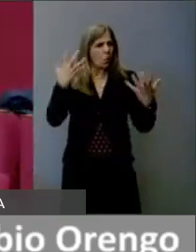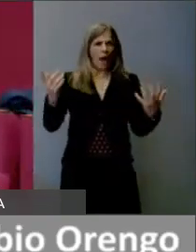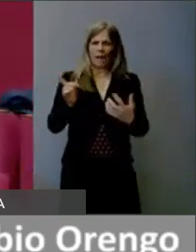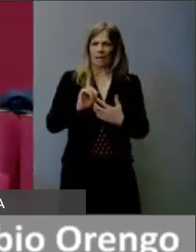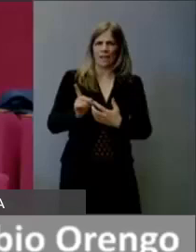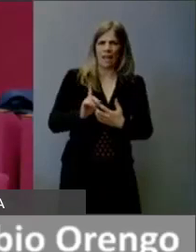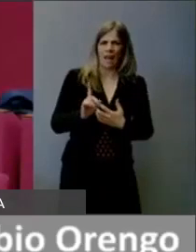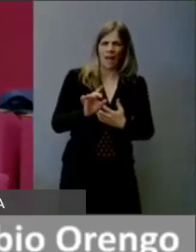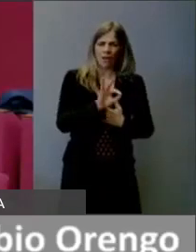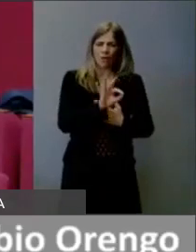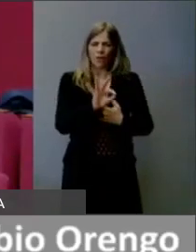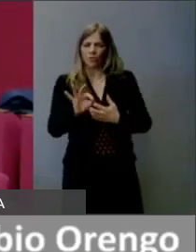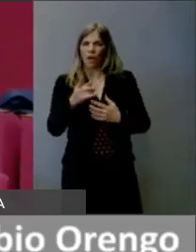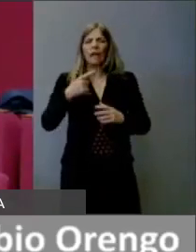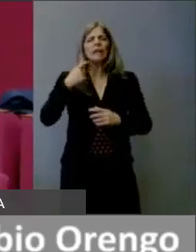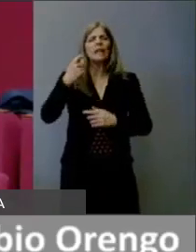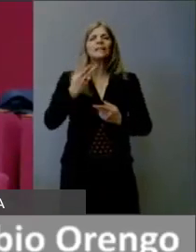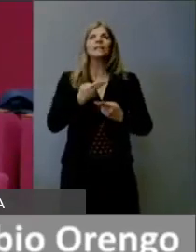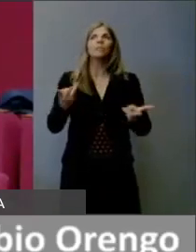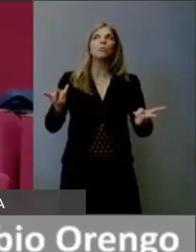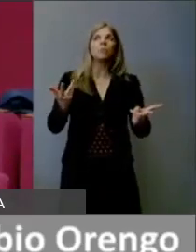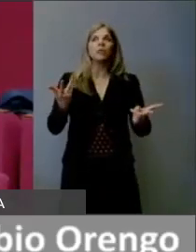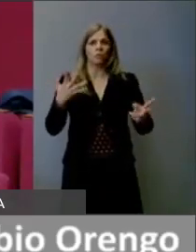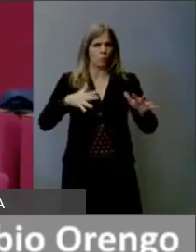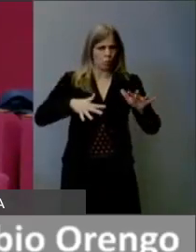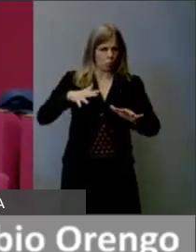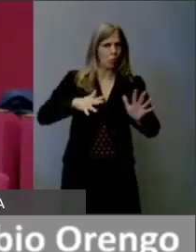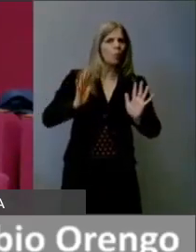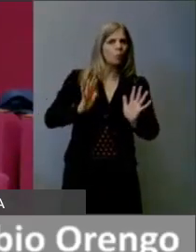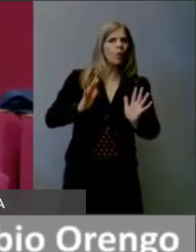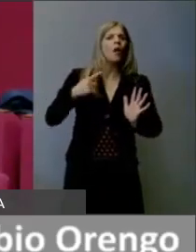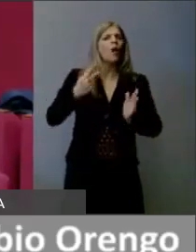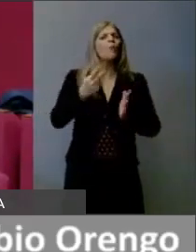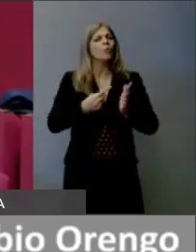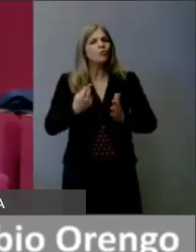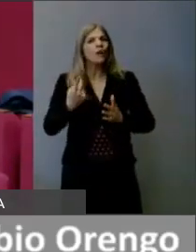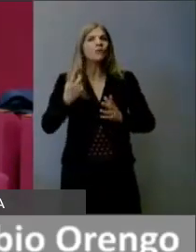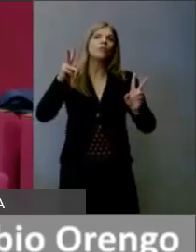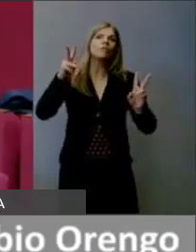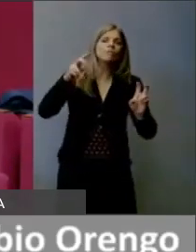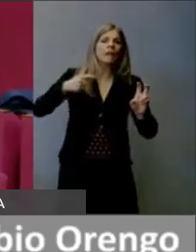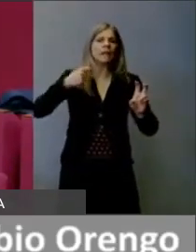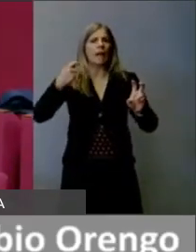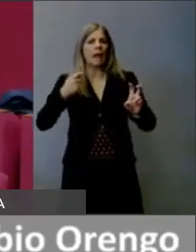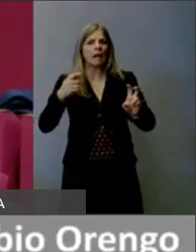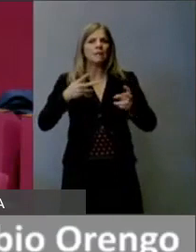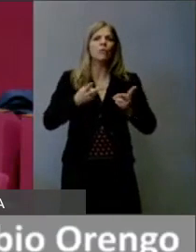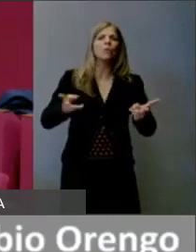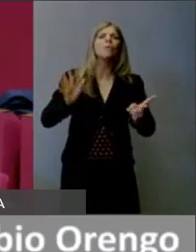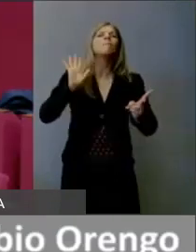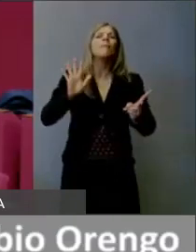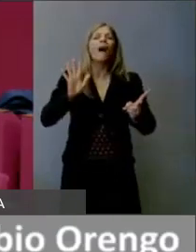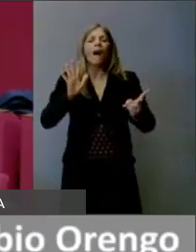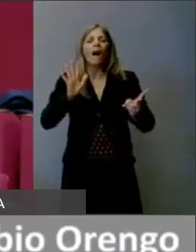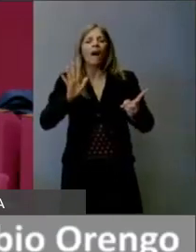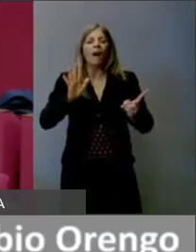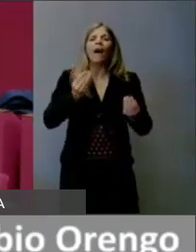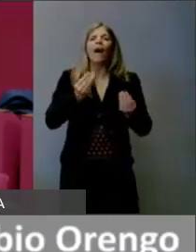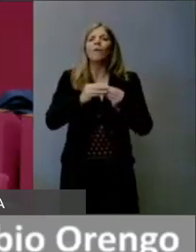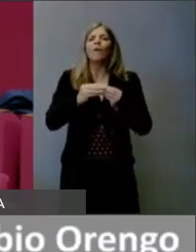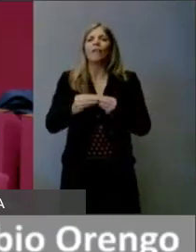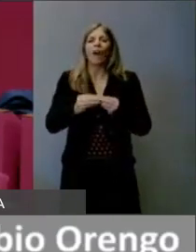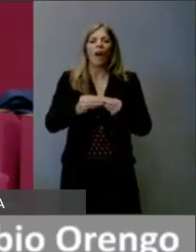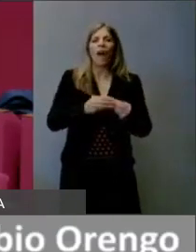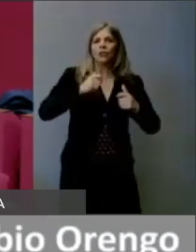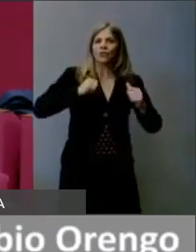di interesse pubblico. Siamo dinanzi a un presunto interesse pubblico e da dove si calpestano i diritti dei cittadini. Sto parlando degli espropriati,